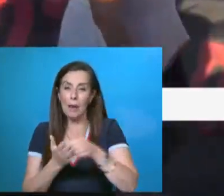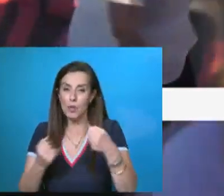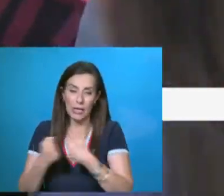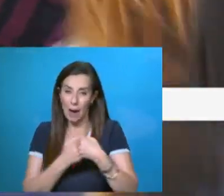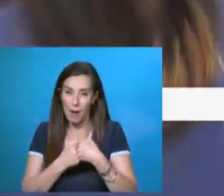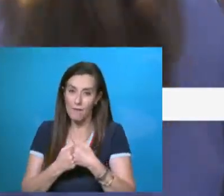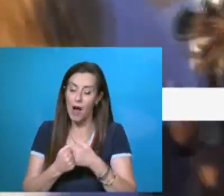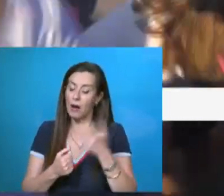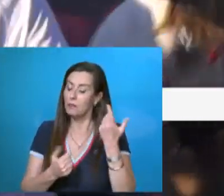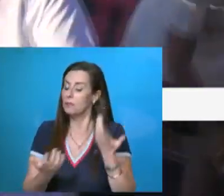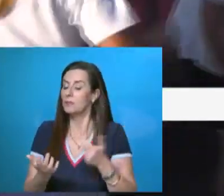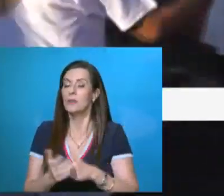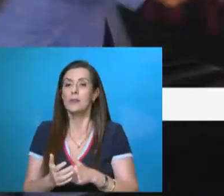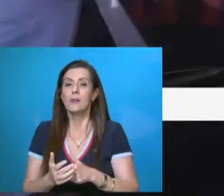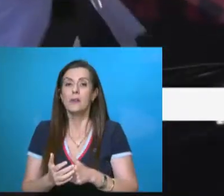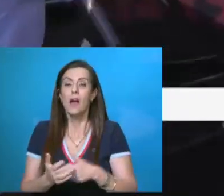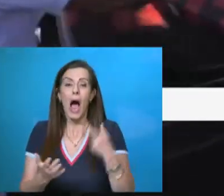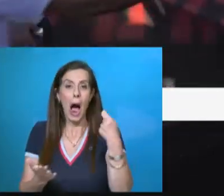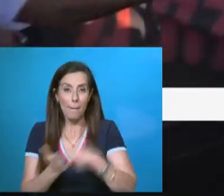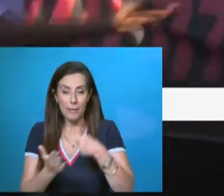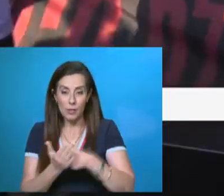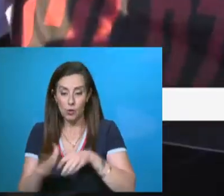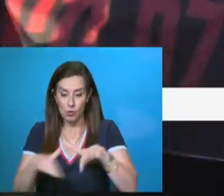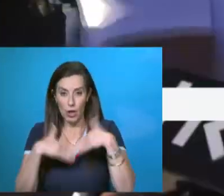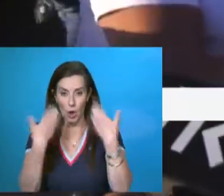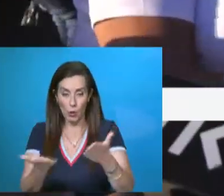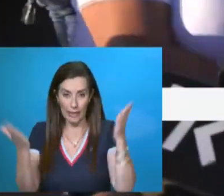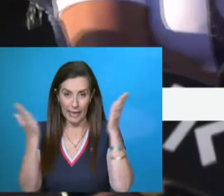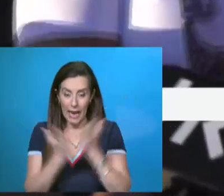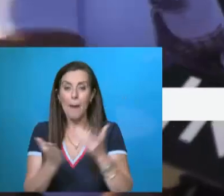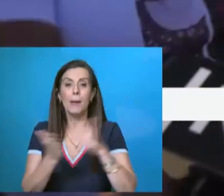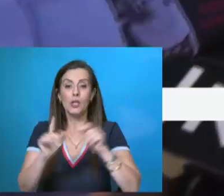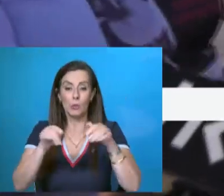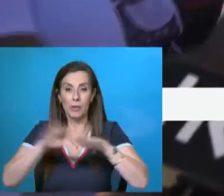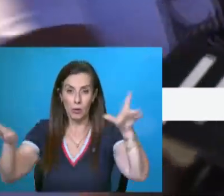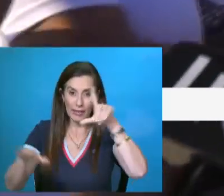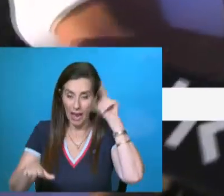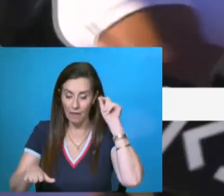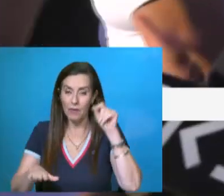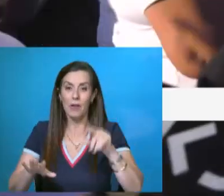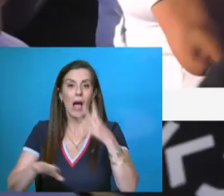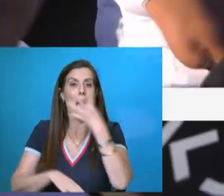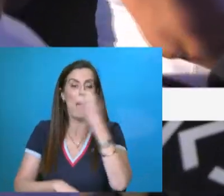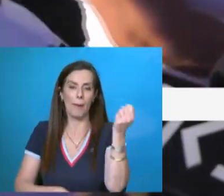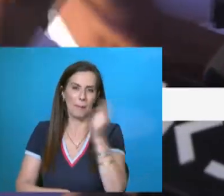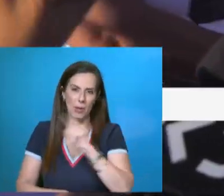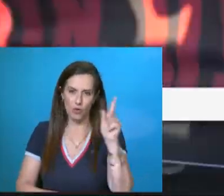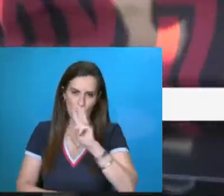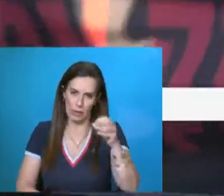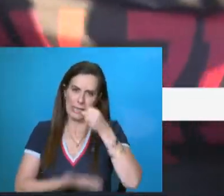חשיבה. חבילת הפיצוי שמקציבה הממשלה לעיר בעקבות סגירת השדה תעמוד על 400 מיליון